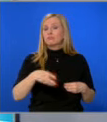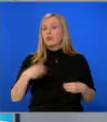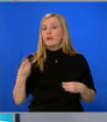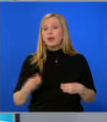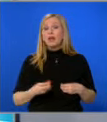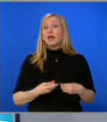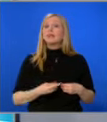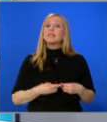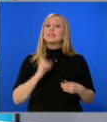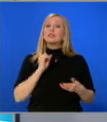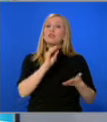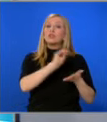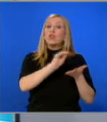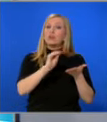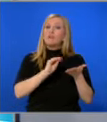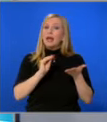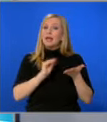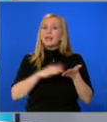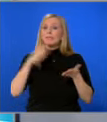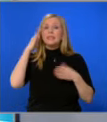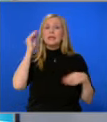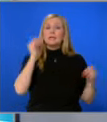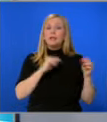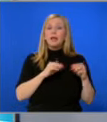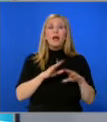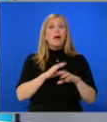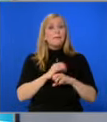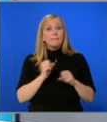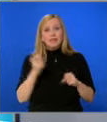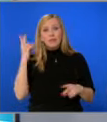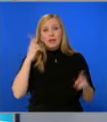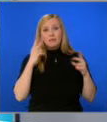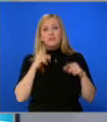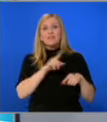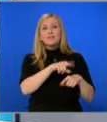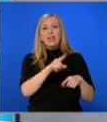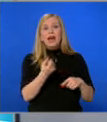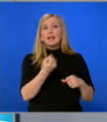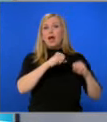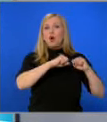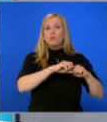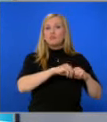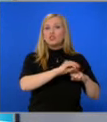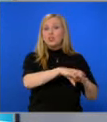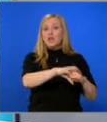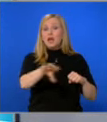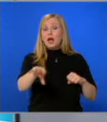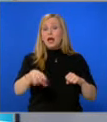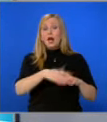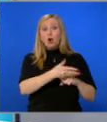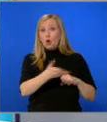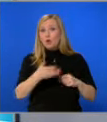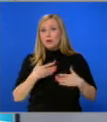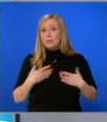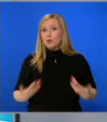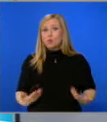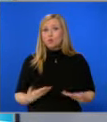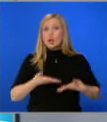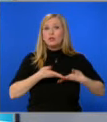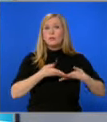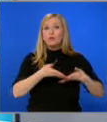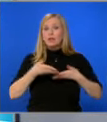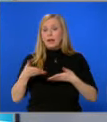Министерски съвет, без да осъзнава, че във всяка една община хората имат нужда от подкрепа. Тоест,